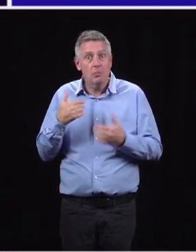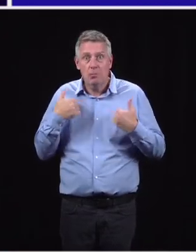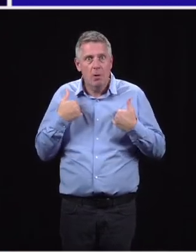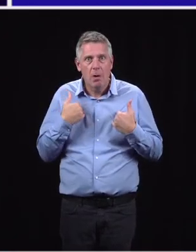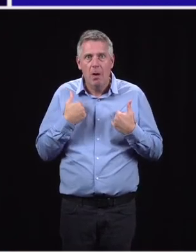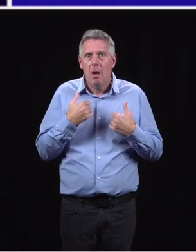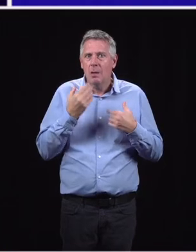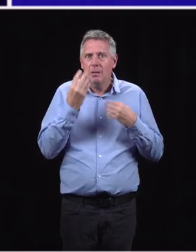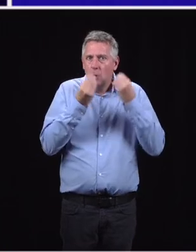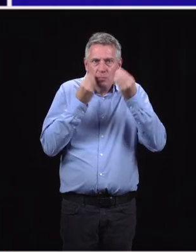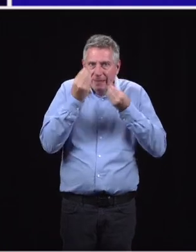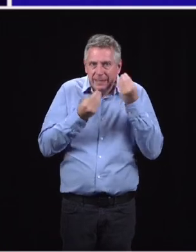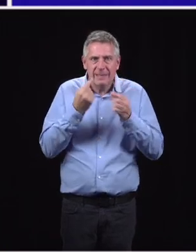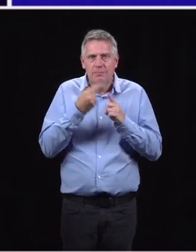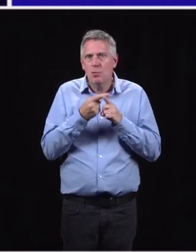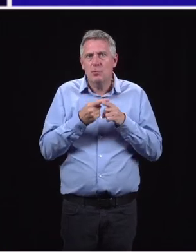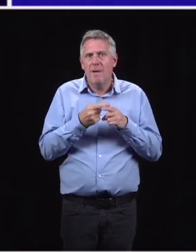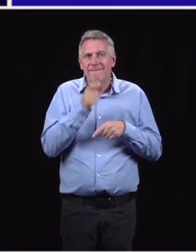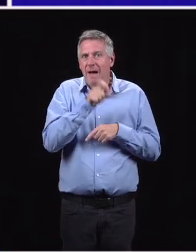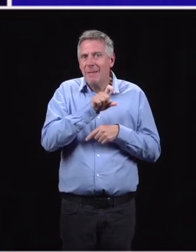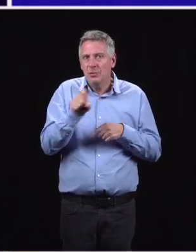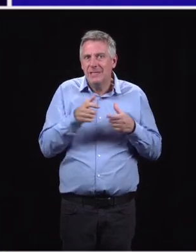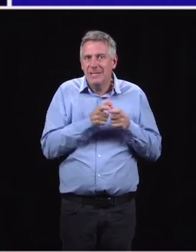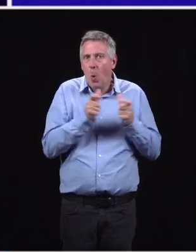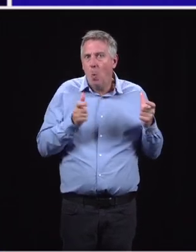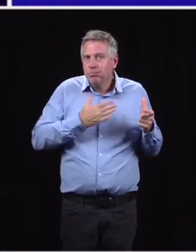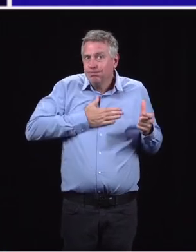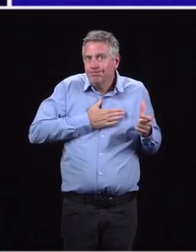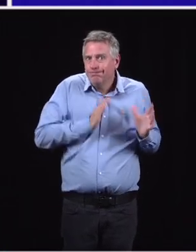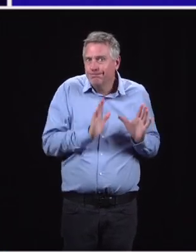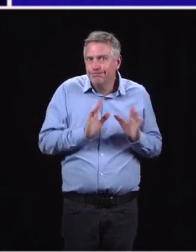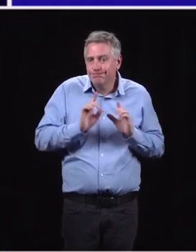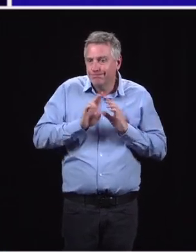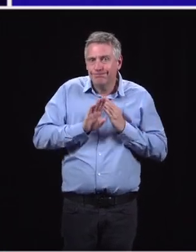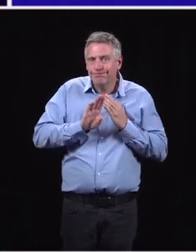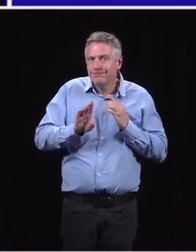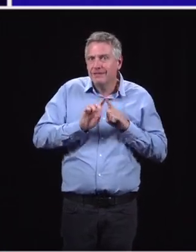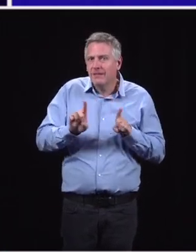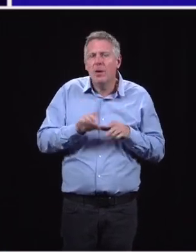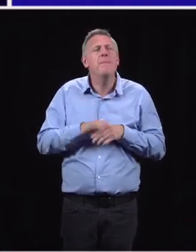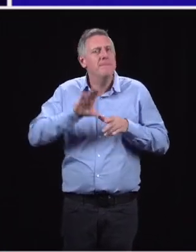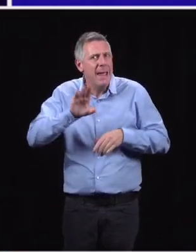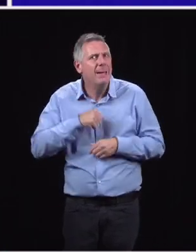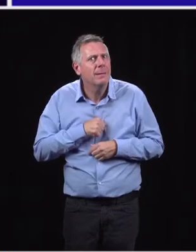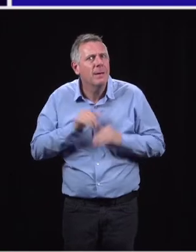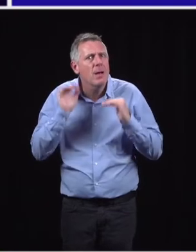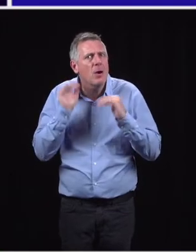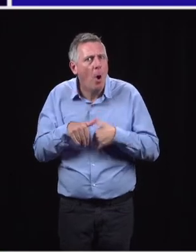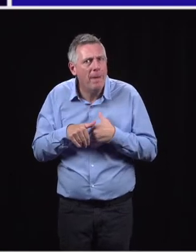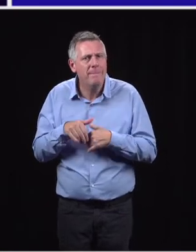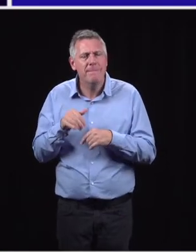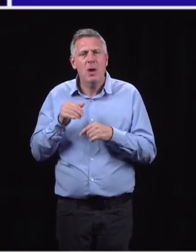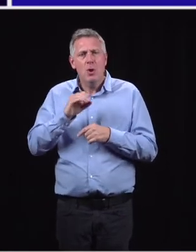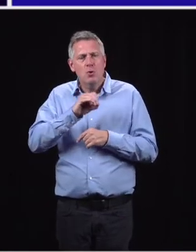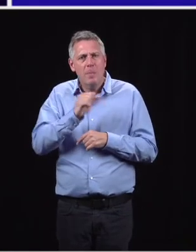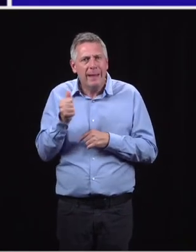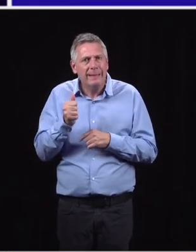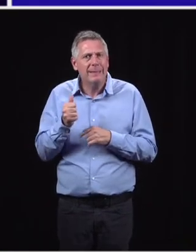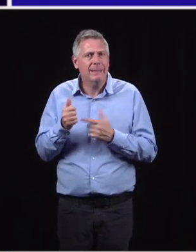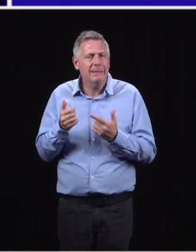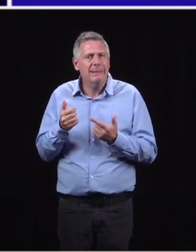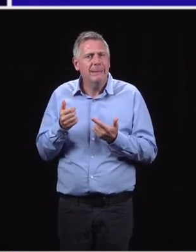cosmétique mais ça nous empêche pas d'être convaincus que la diversité et le numérique sont des métiers sont des actions qui sont importantes